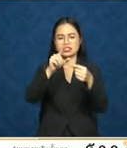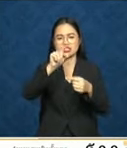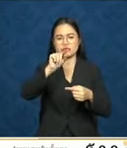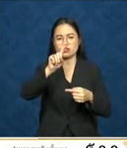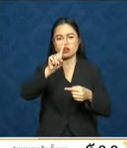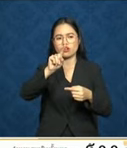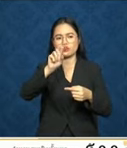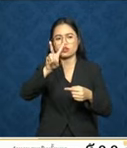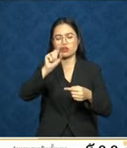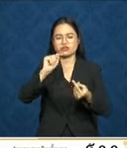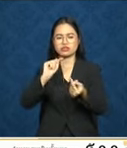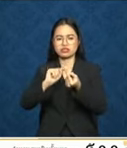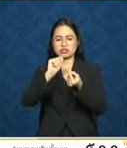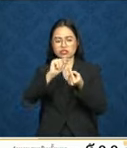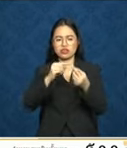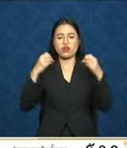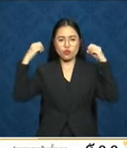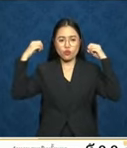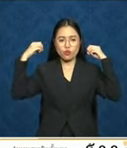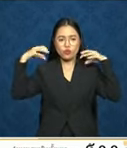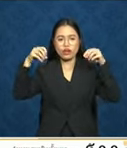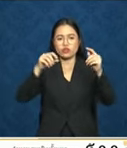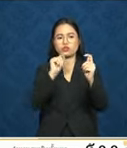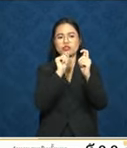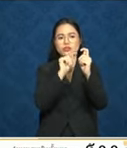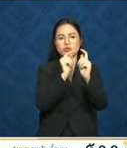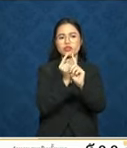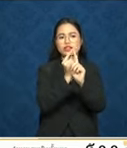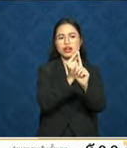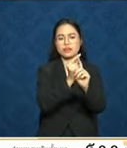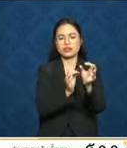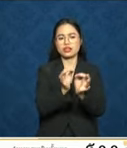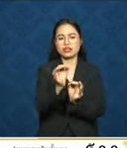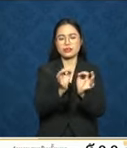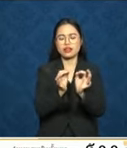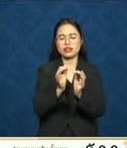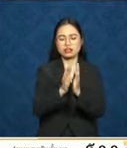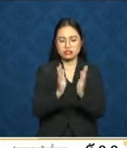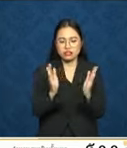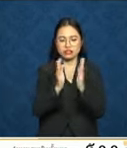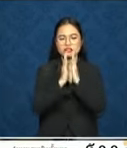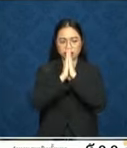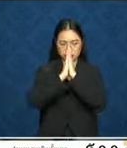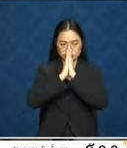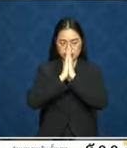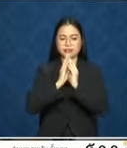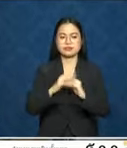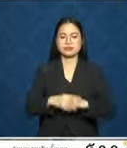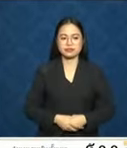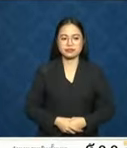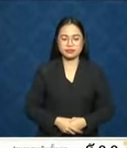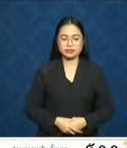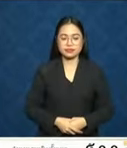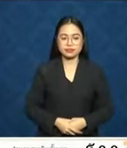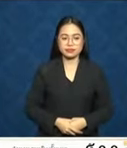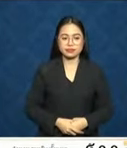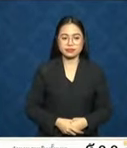านคันลืมบ้านท่าเสียวบ้านหัวดอนตำบลทรายมูลอำเภอพิบูลมังสาหารค่ะขอบพระคุณค่ะ ขอเชิญ